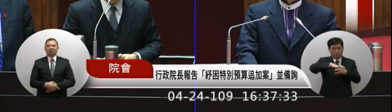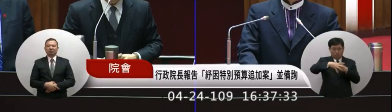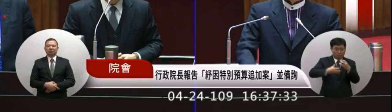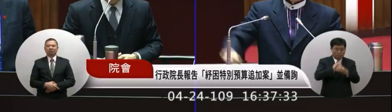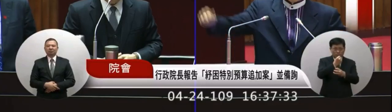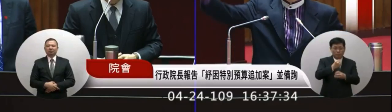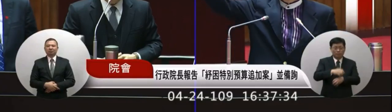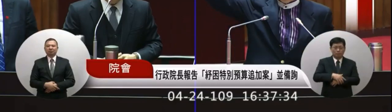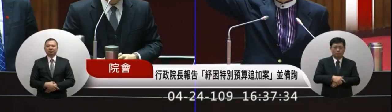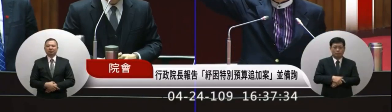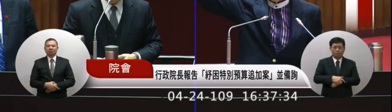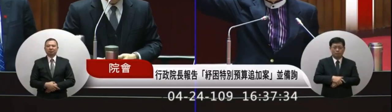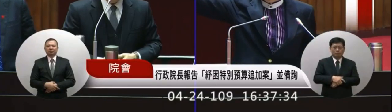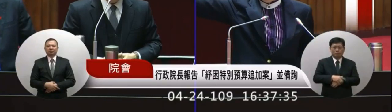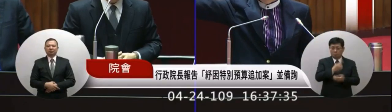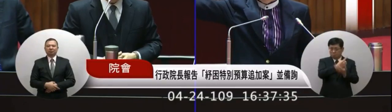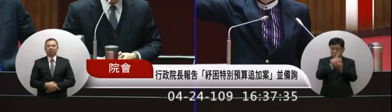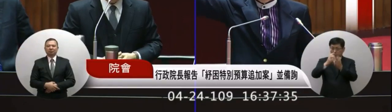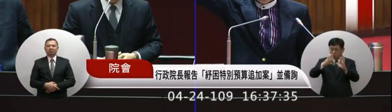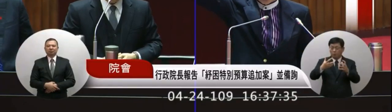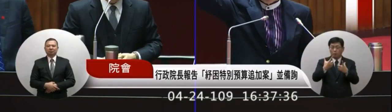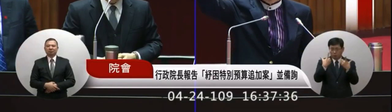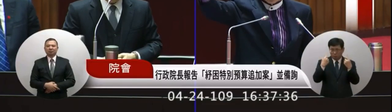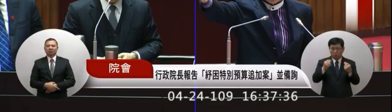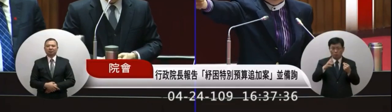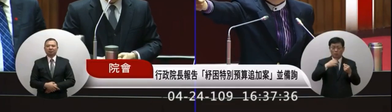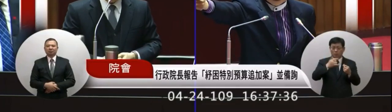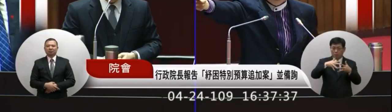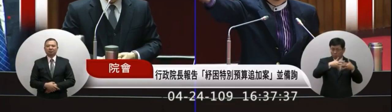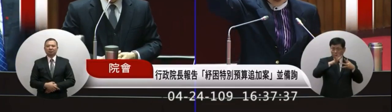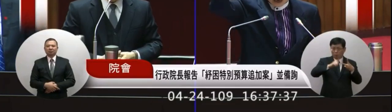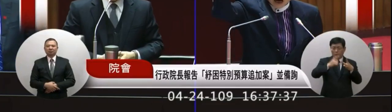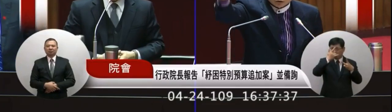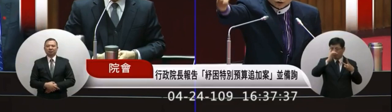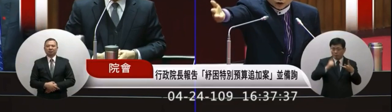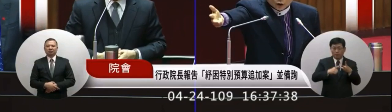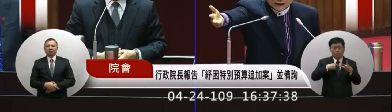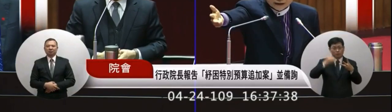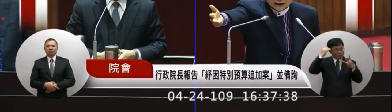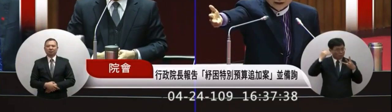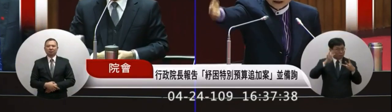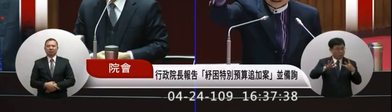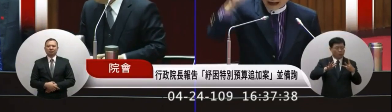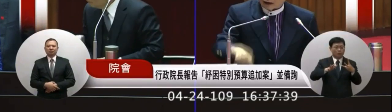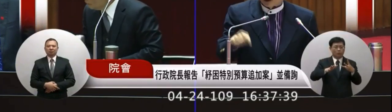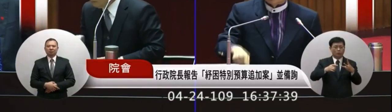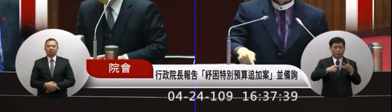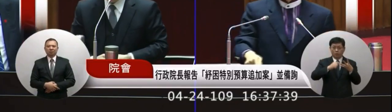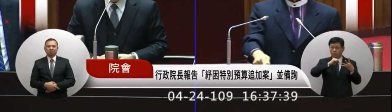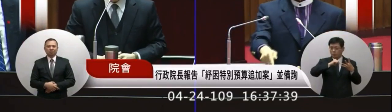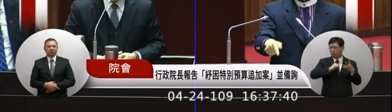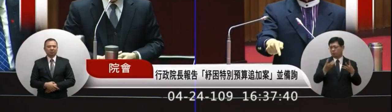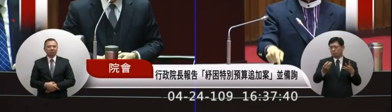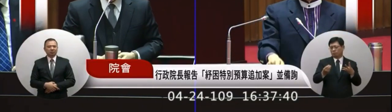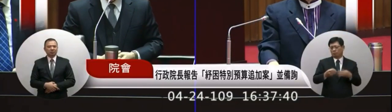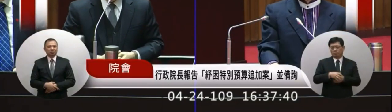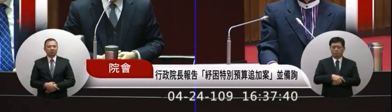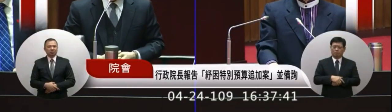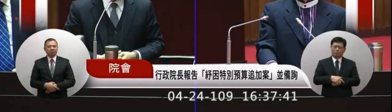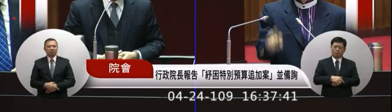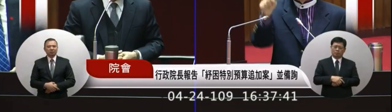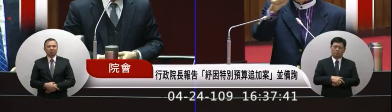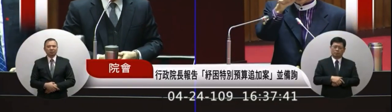哦，美国有快筛，德国有快筛，韩国有快筛，台湾无快筛啦